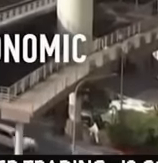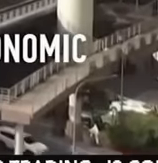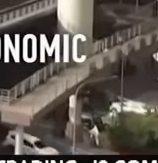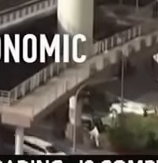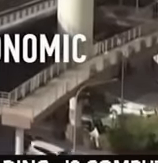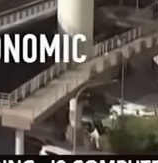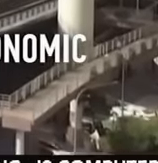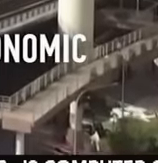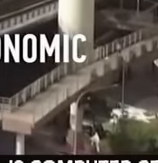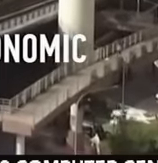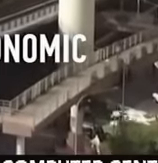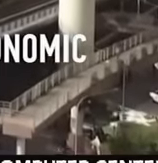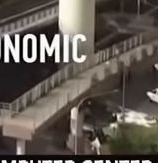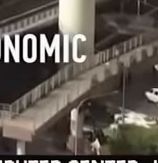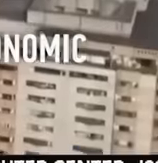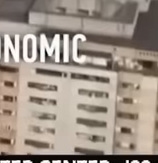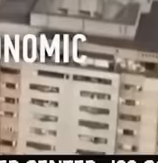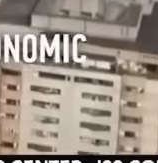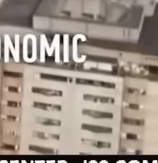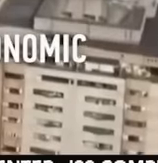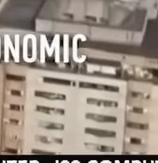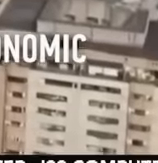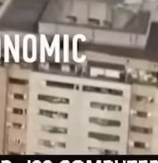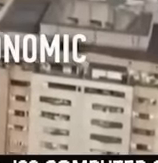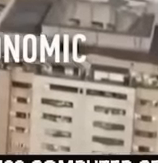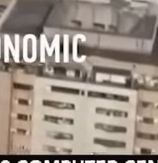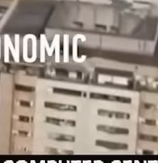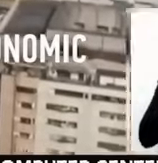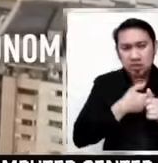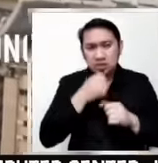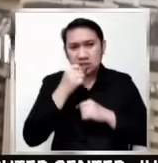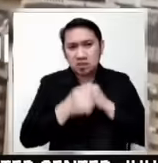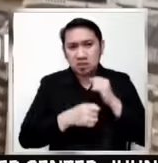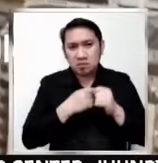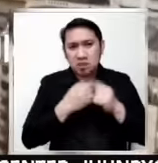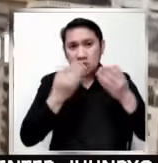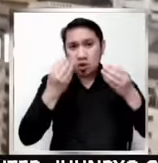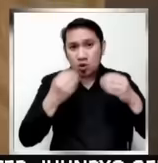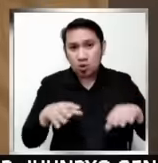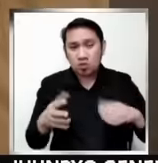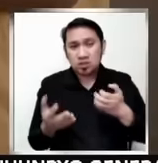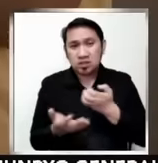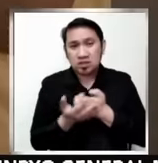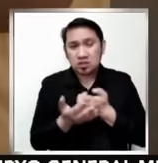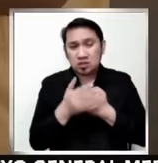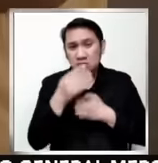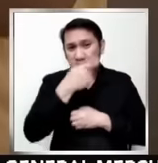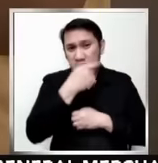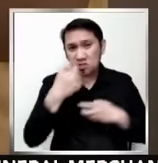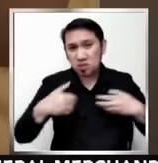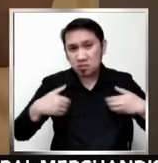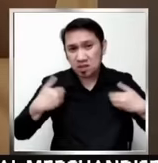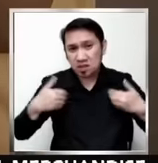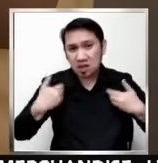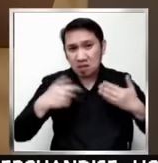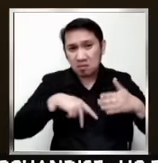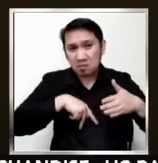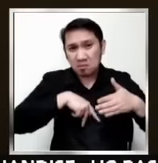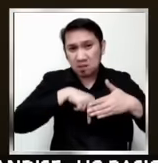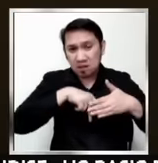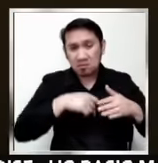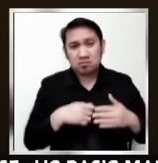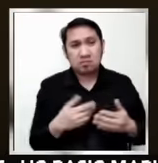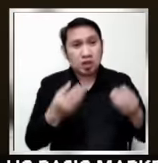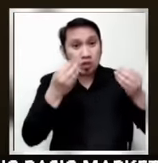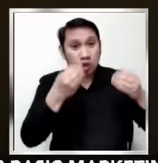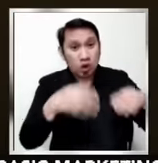sa 33 billion pesos kada taon ang nawawala sa ating ekonomiya dahil sa teen pregnancy. Pero bukod sa kawalan ito sa ekonomiya,